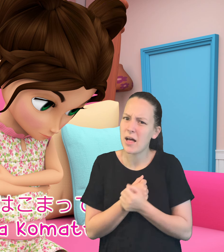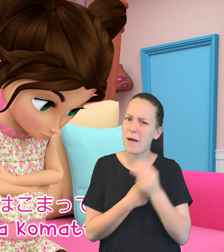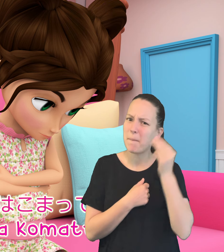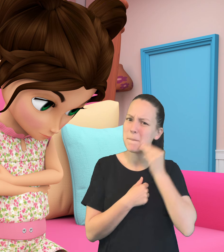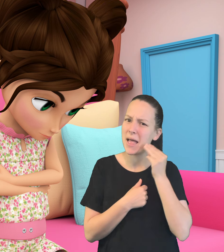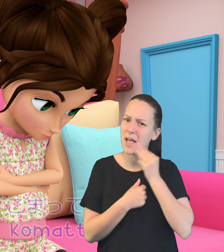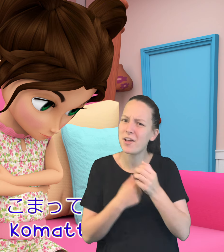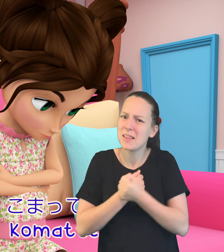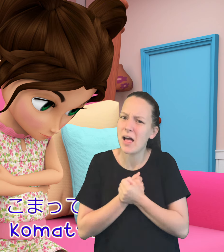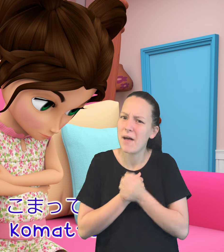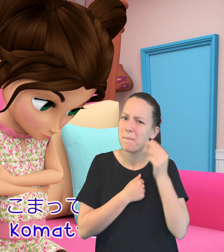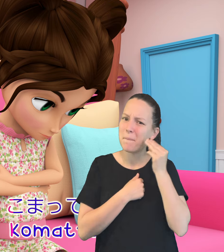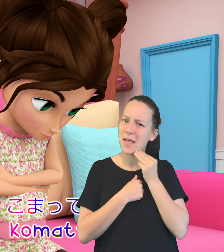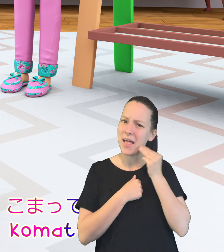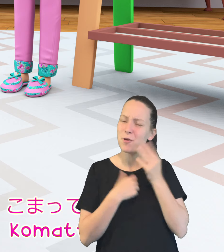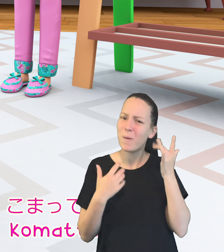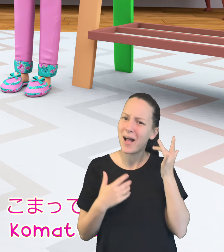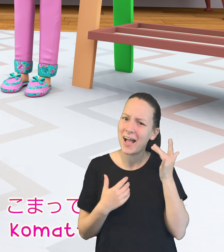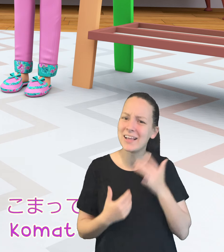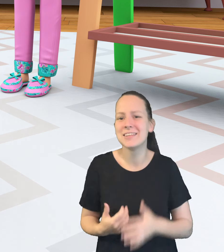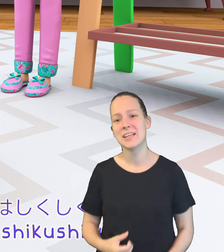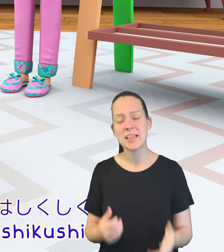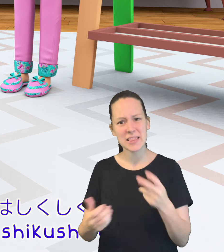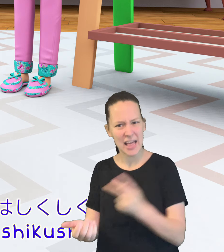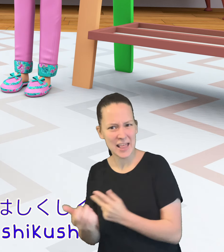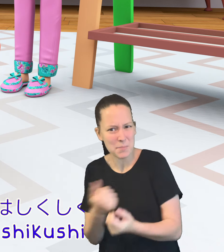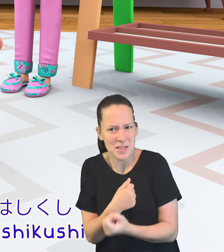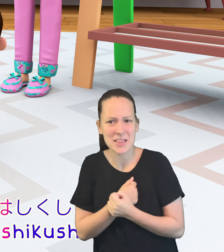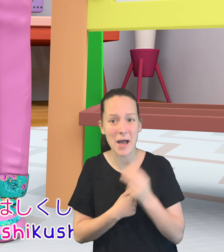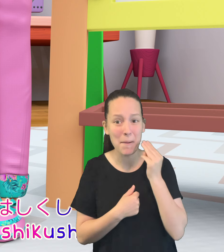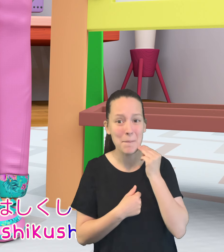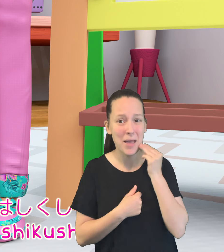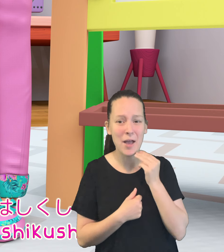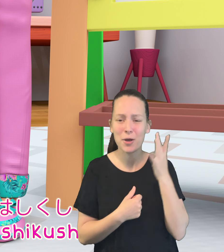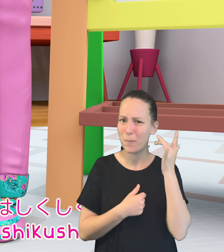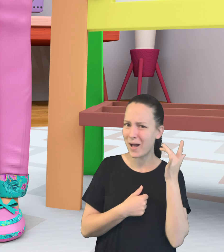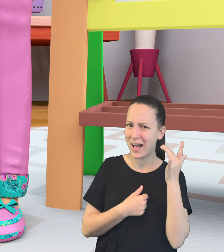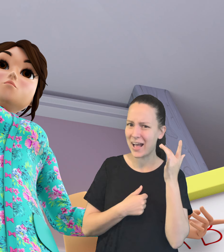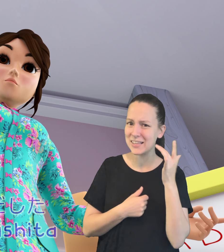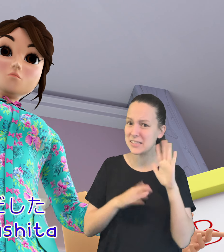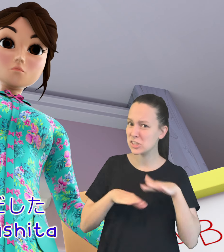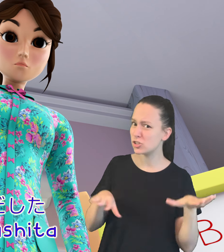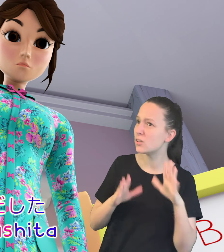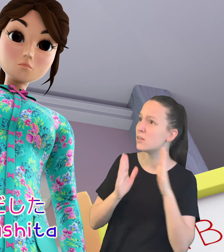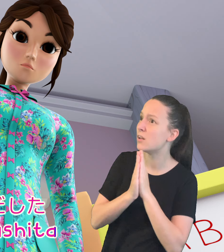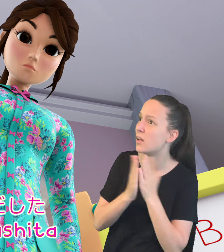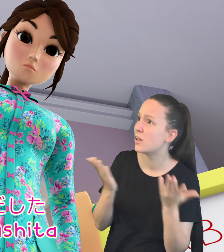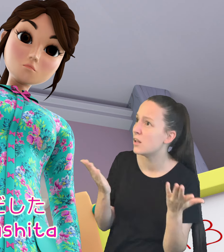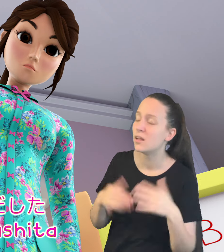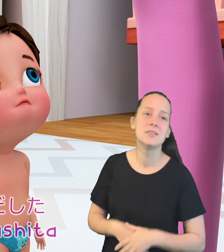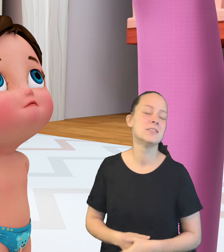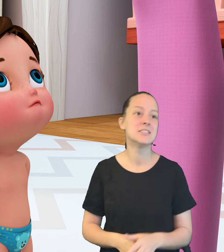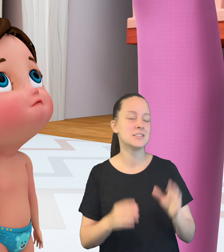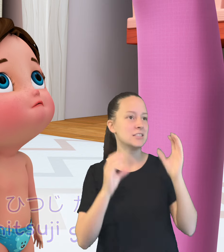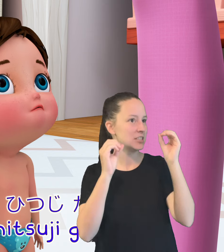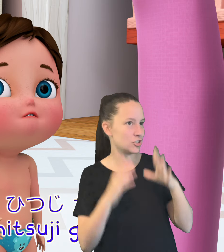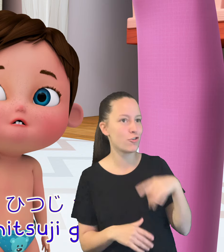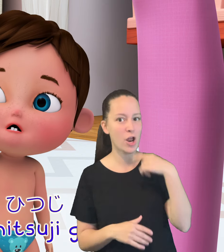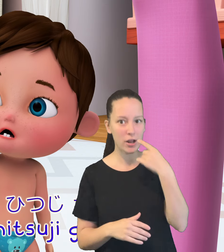さんは困って困って困ってメリさんはしし泣き出し